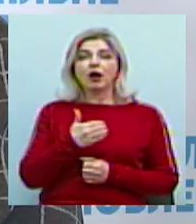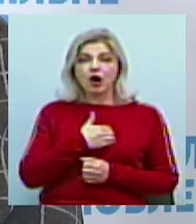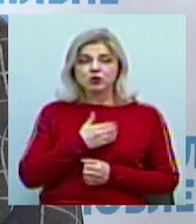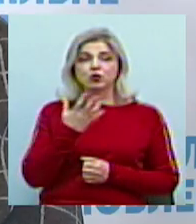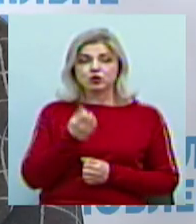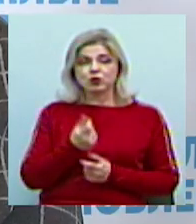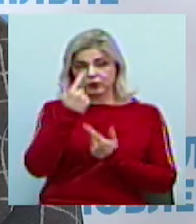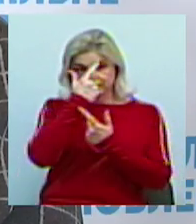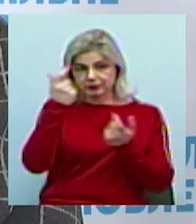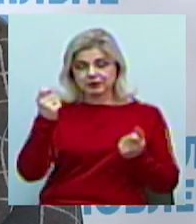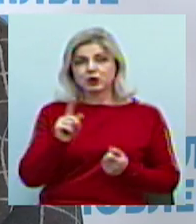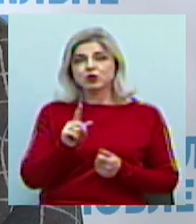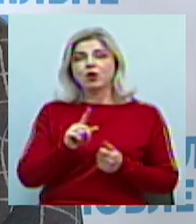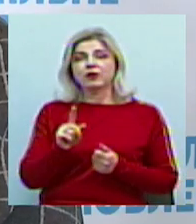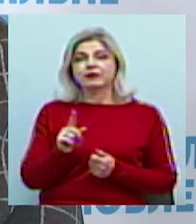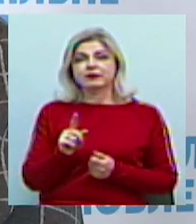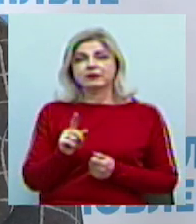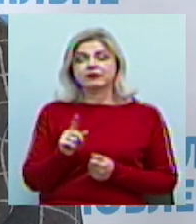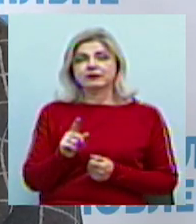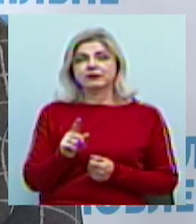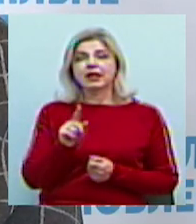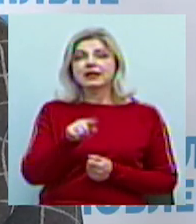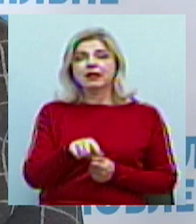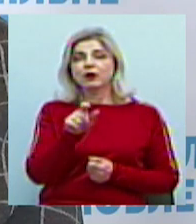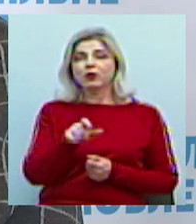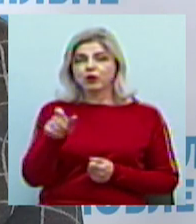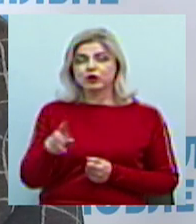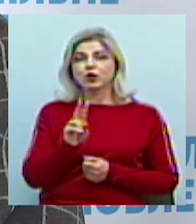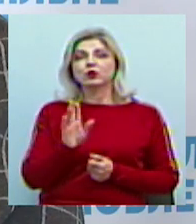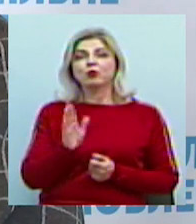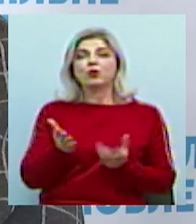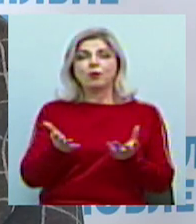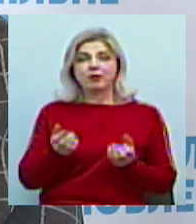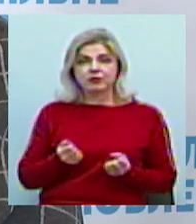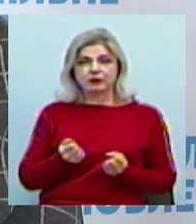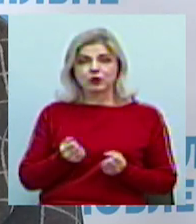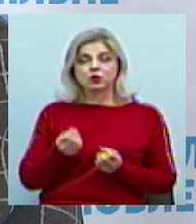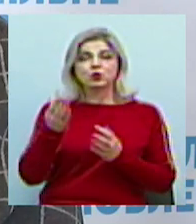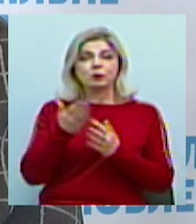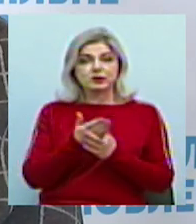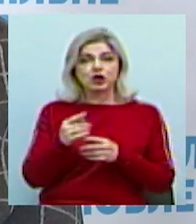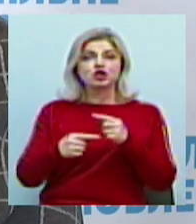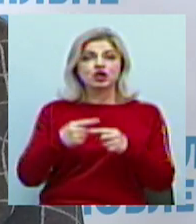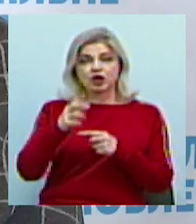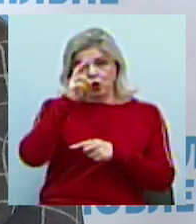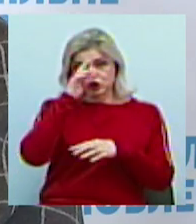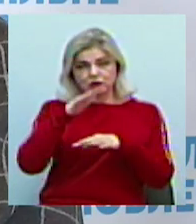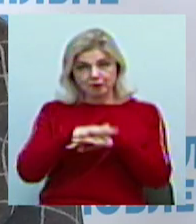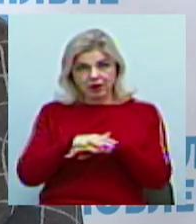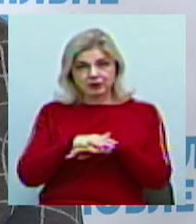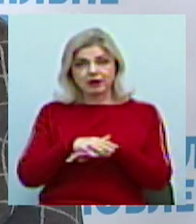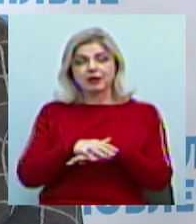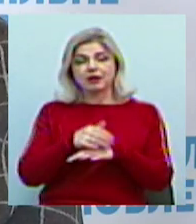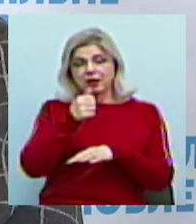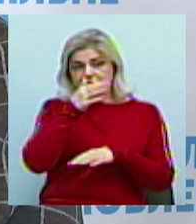б наголосити, що окрім цього, ті особи, які будуть отримувати субсидію через Ощадбанк, вони можуть